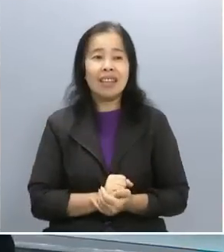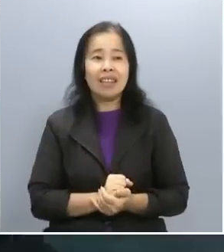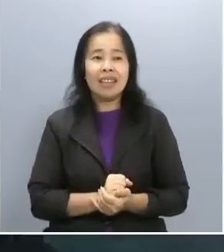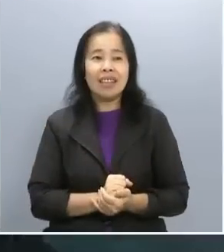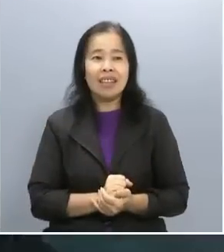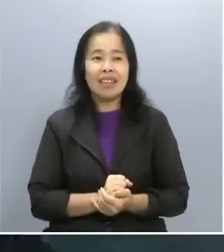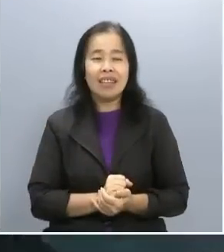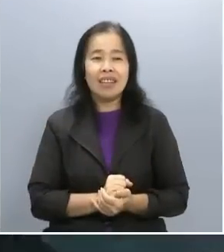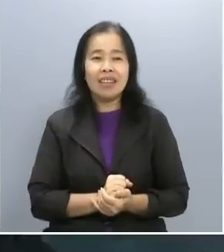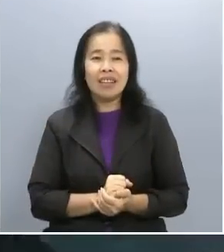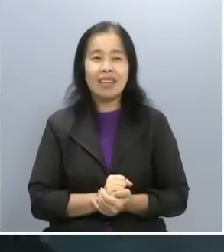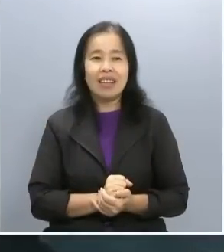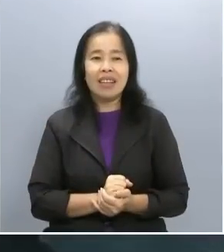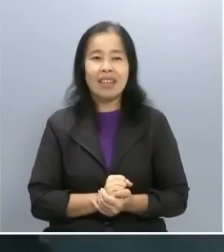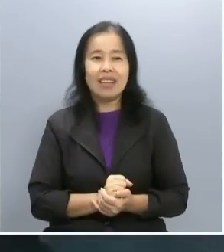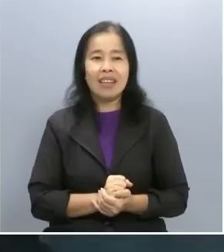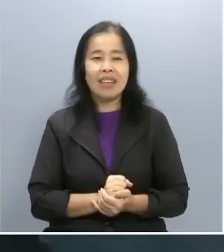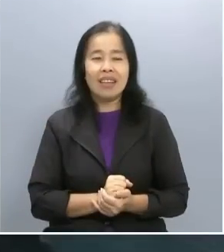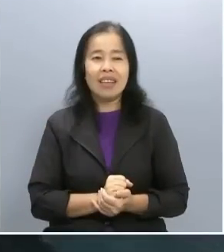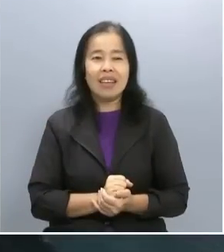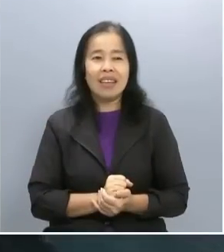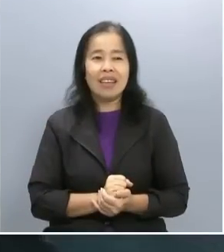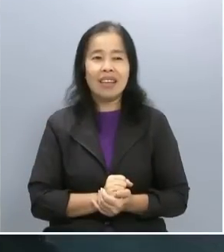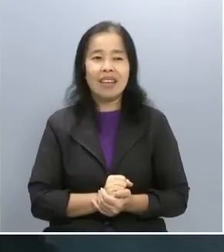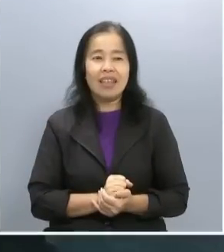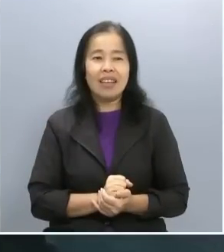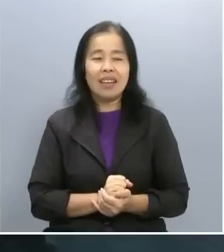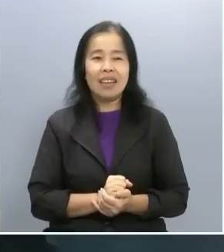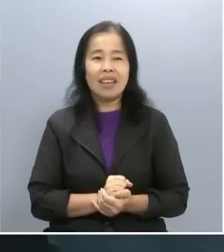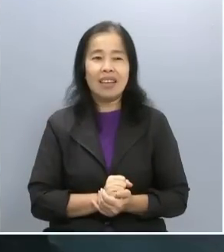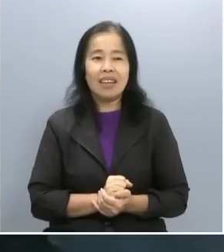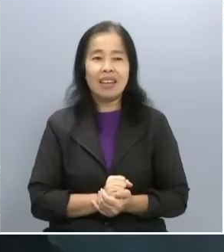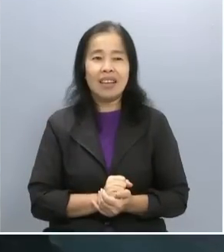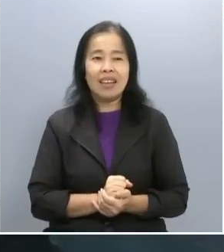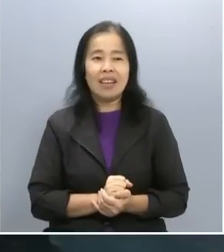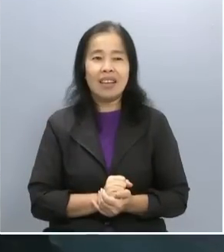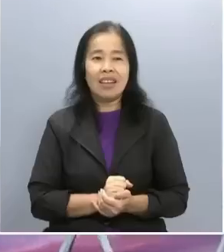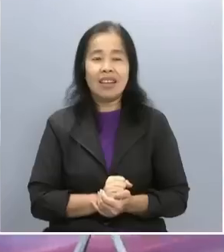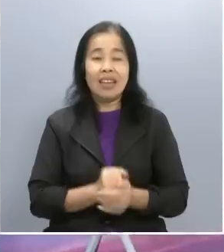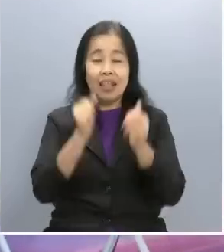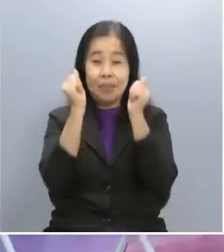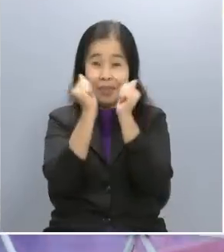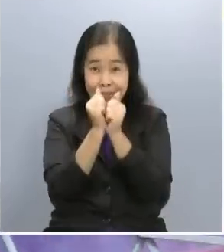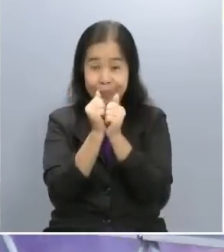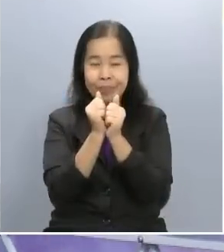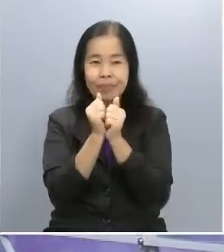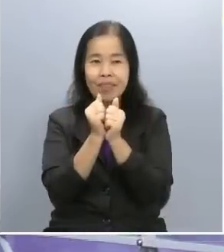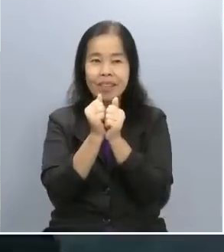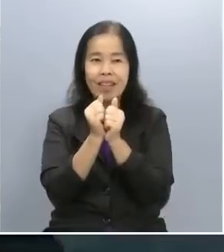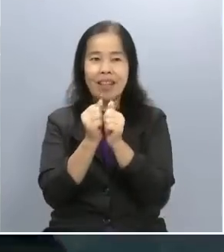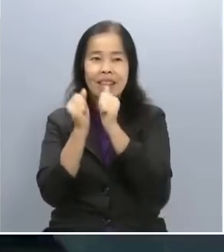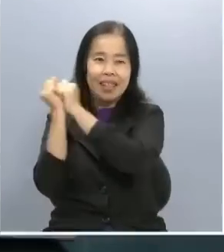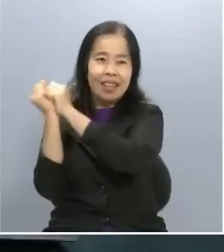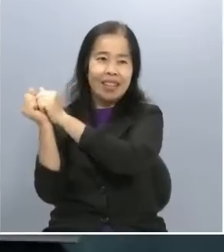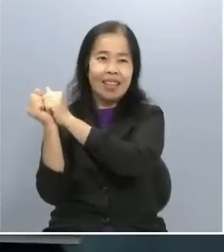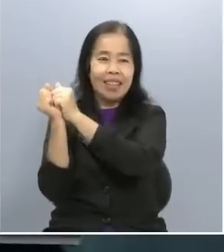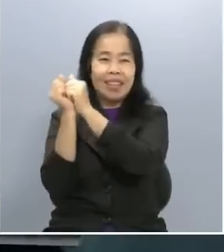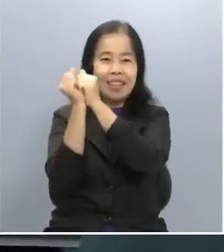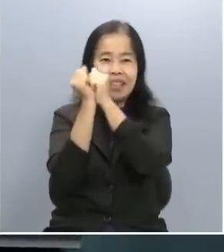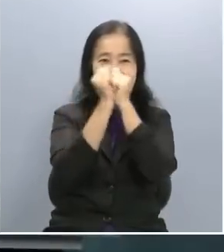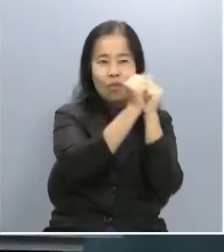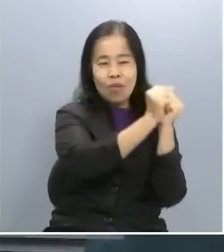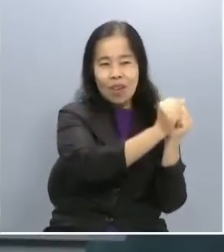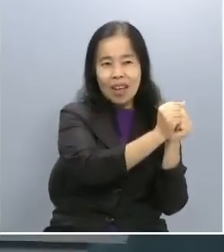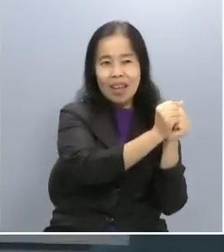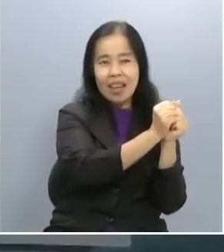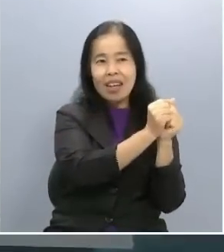ตาม เองยังไม่มาผมเลยยังจับจังหวะไม่ถูก จับรูปแบบ จับรูปแบบก็คือทำอย่าง น ี้ใช่ไหมครับ รักอะไรเบอร์นี ้ซ้าย